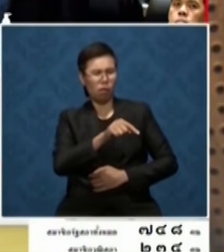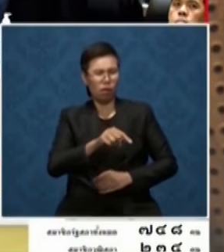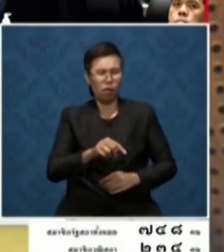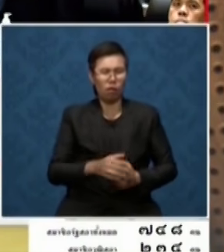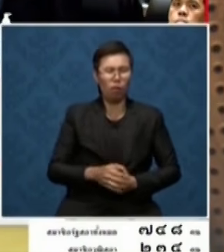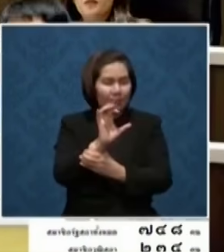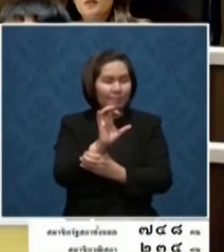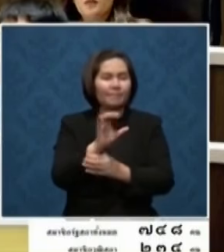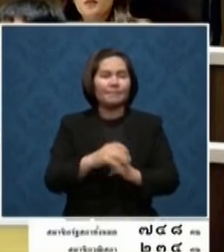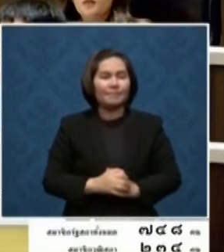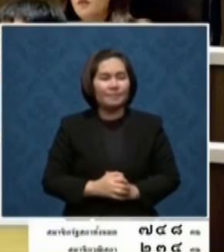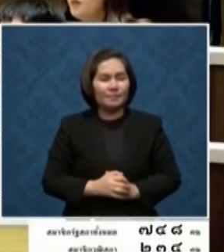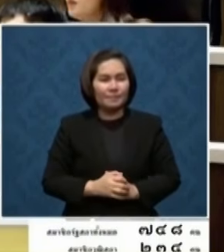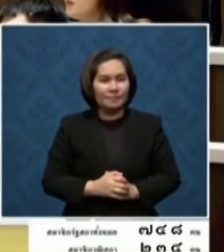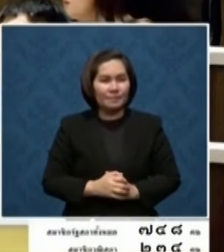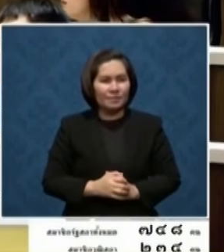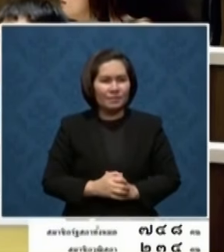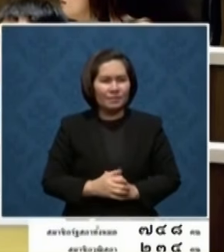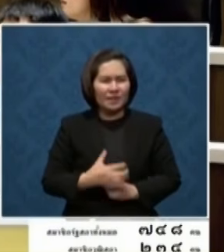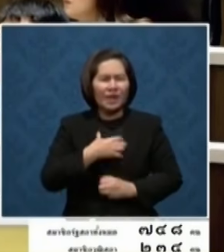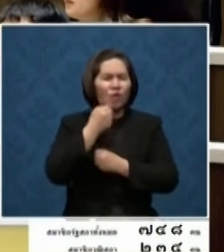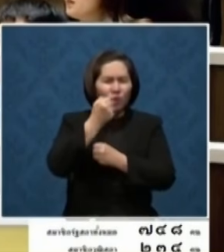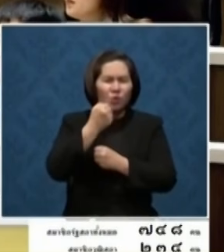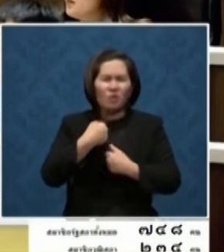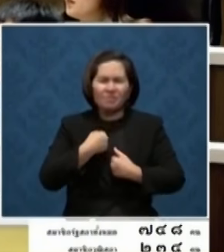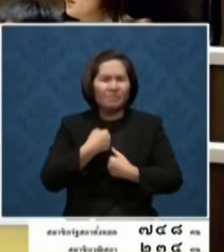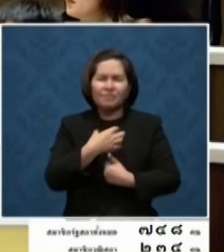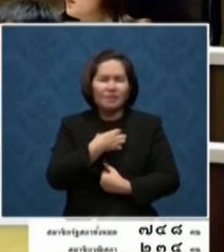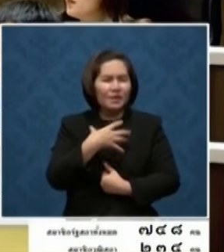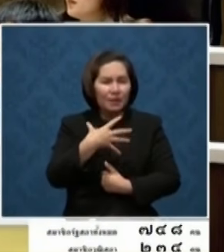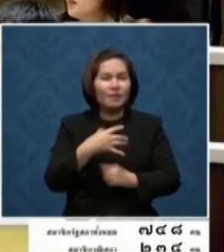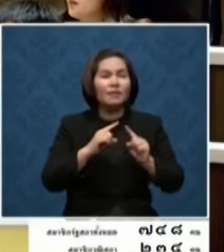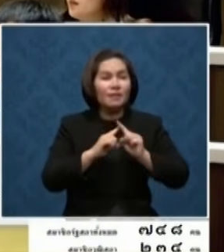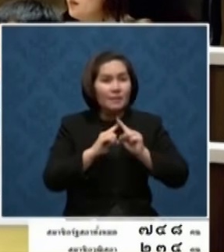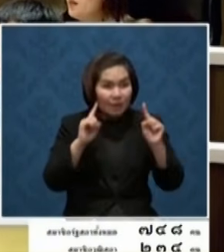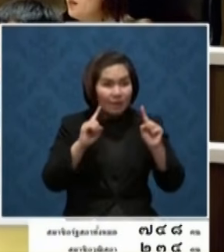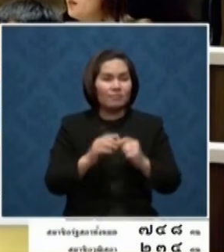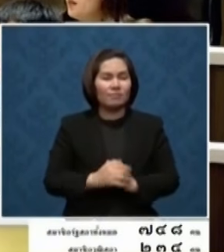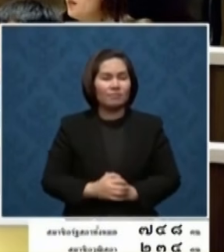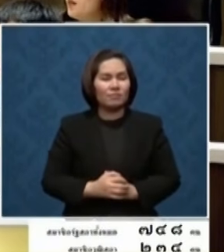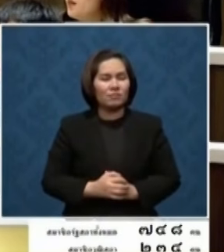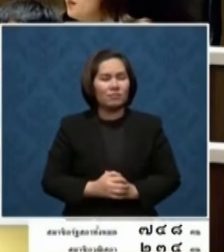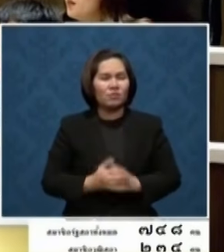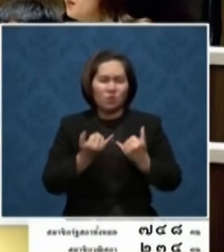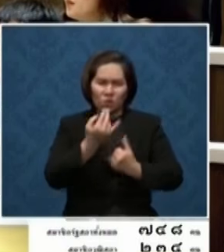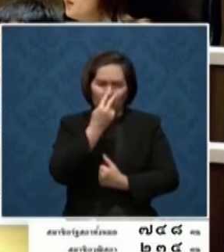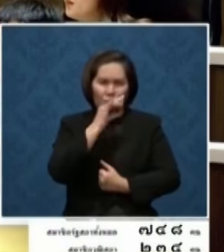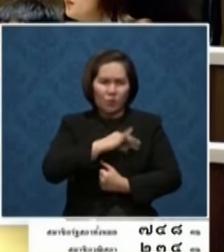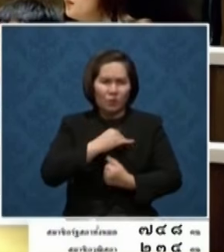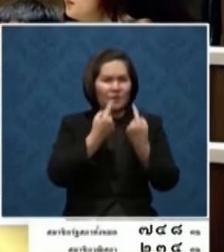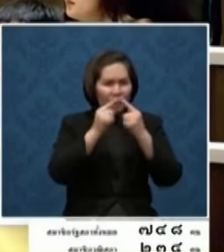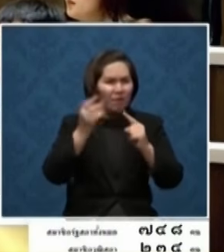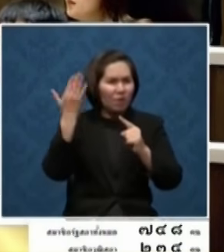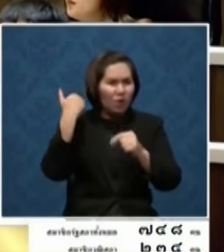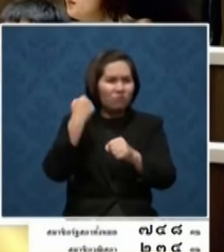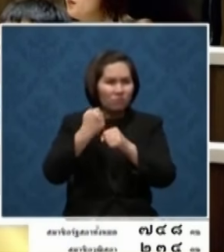นวนี้นะต่อไปไม่มีวุฒิสภามาร่วมโหวตเลือกนายกแล้วจะมีแต่สภาผู้แทนราษฎรอย่างเดียวแล้วคุณยึดตามเกณฑ์นี้ต่อไปมัน